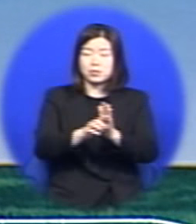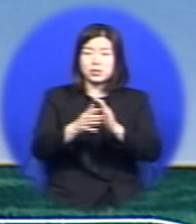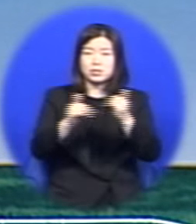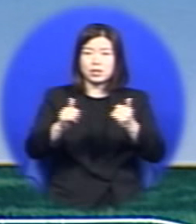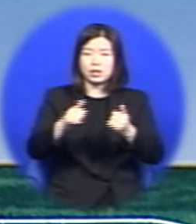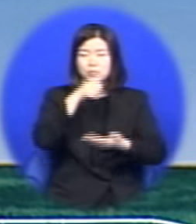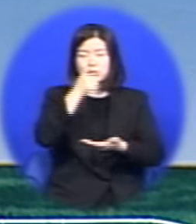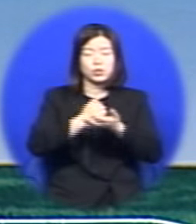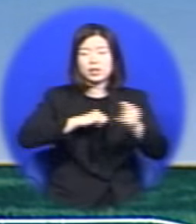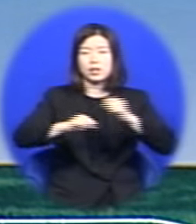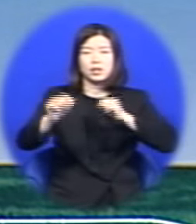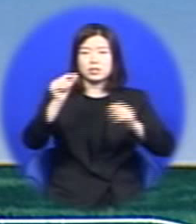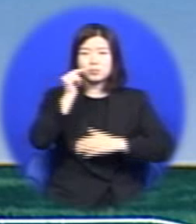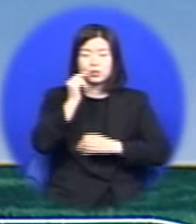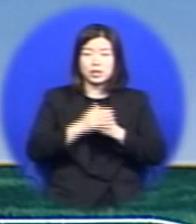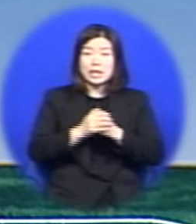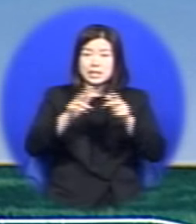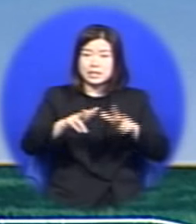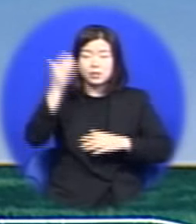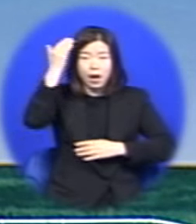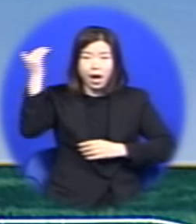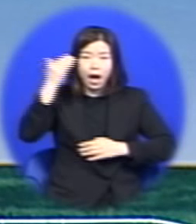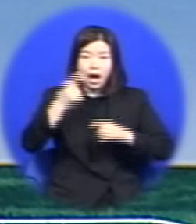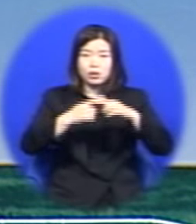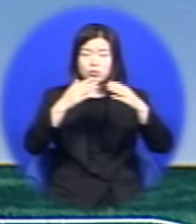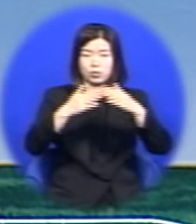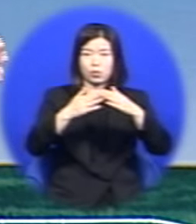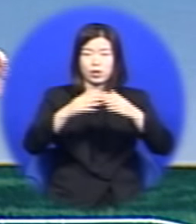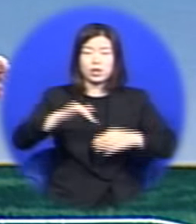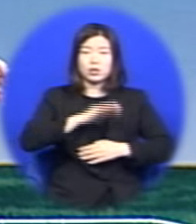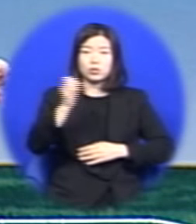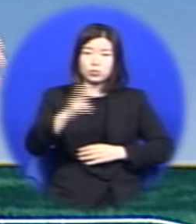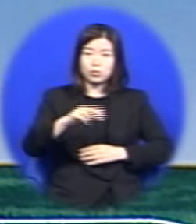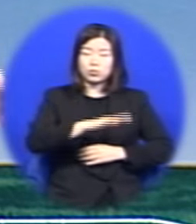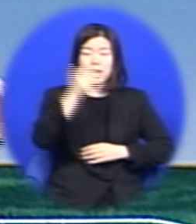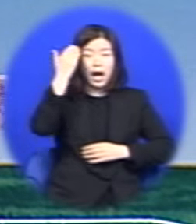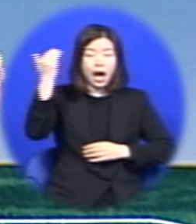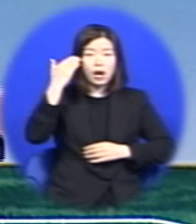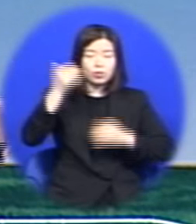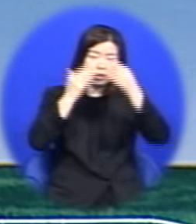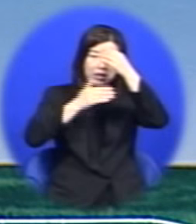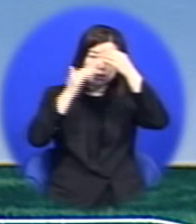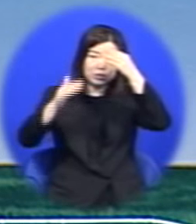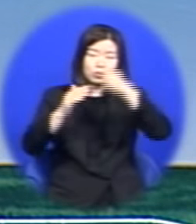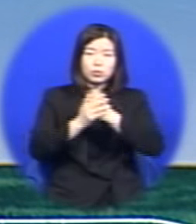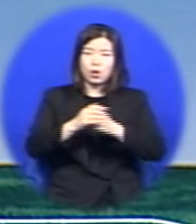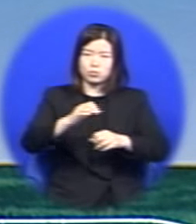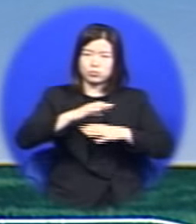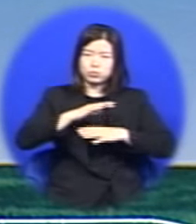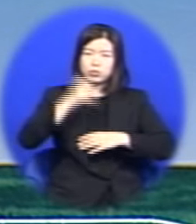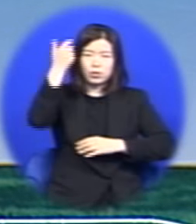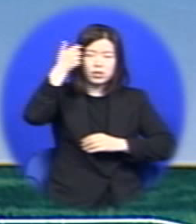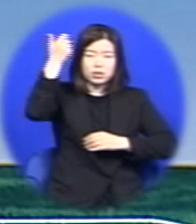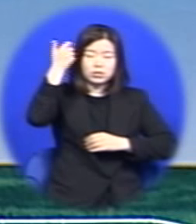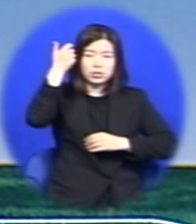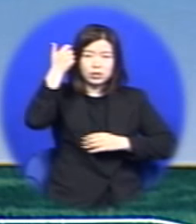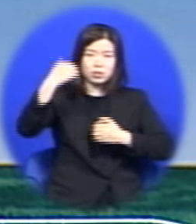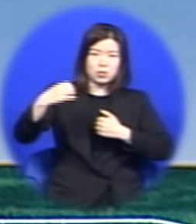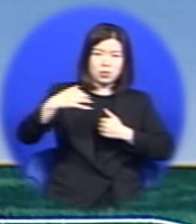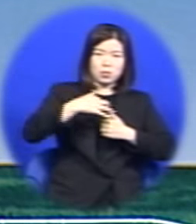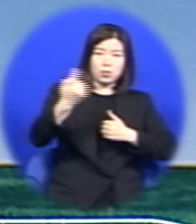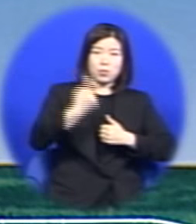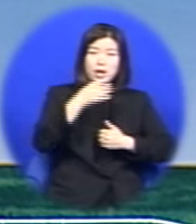짓습니다. 지금 한국교회와 우리 한국교회 성도들에게 무서운 영적인 공격이 와